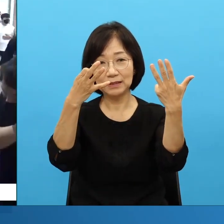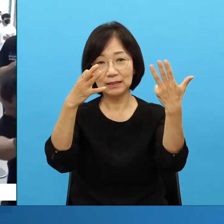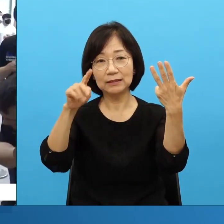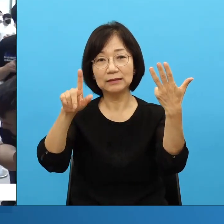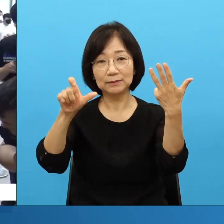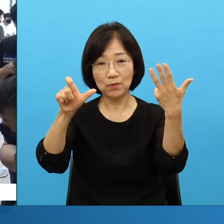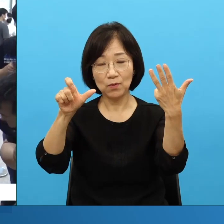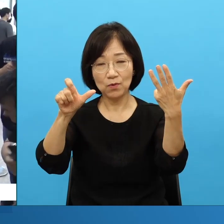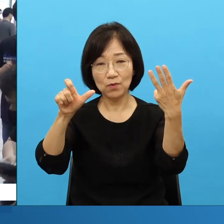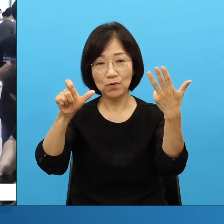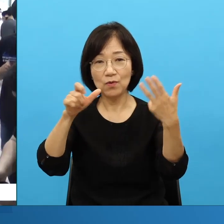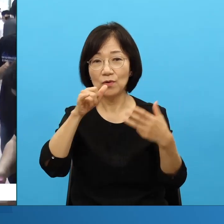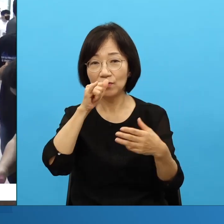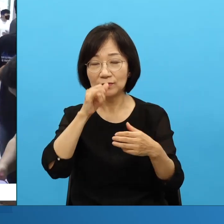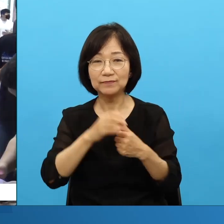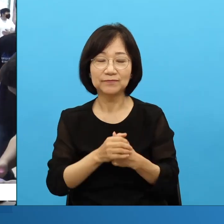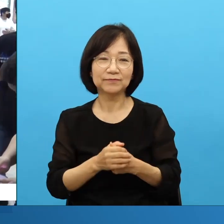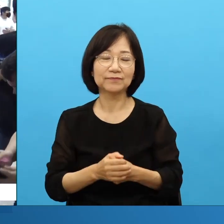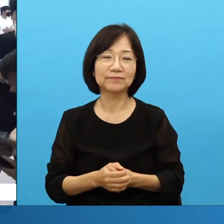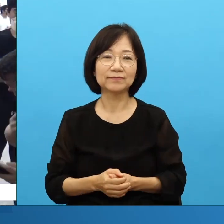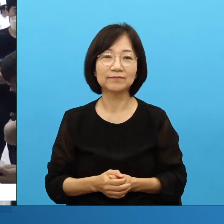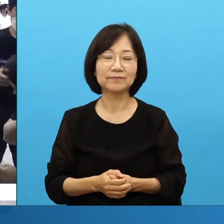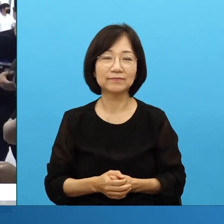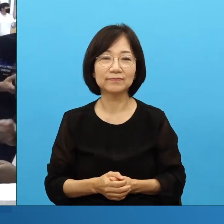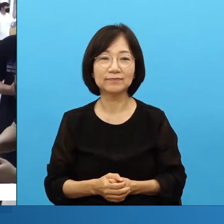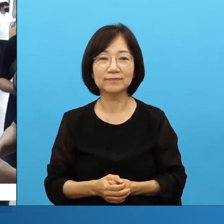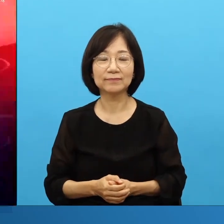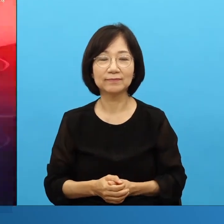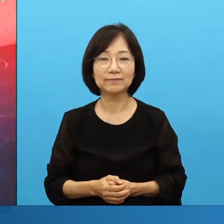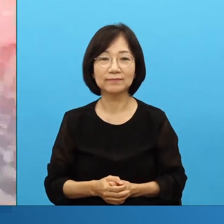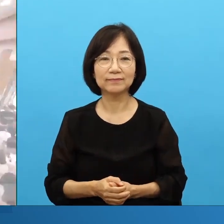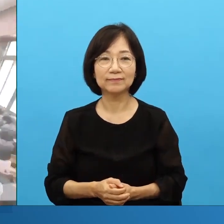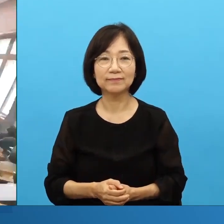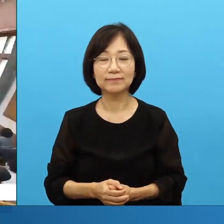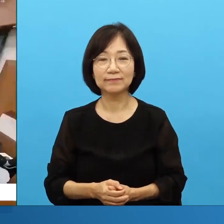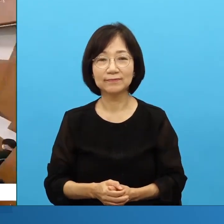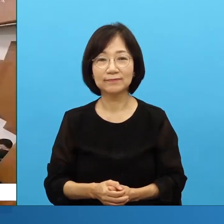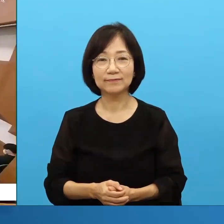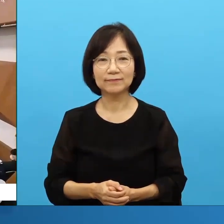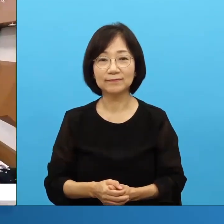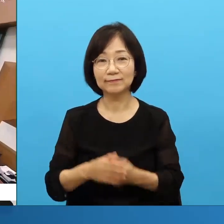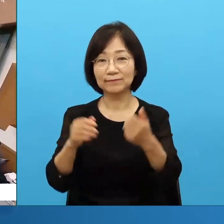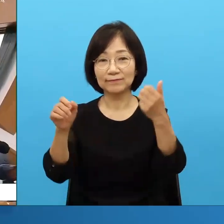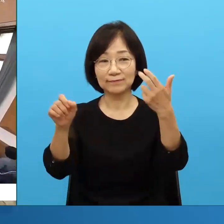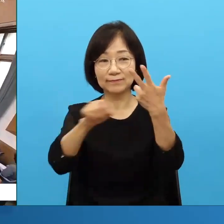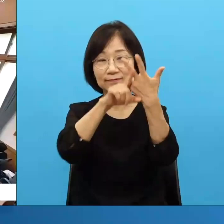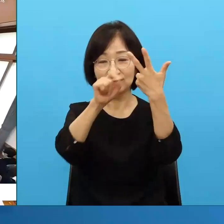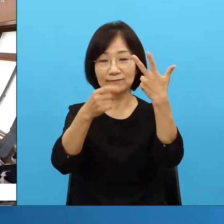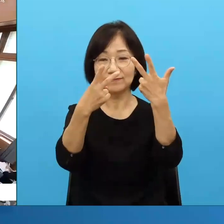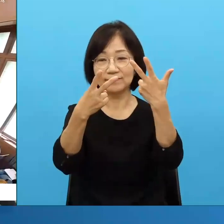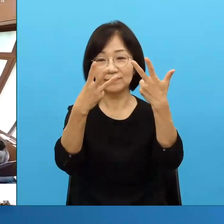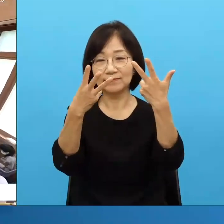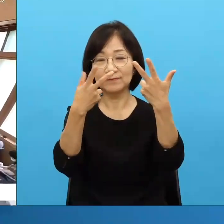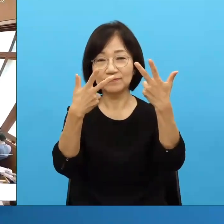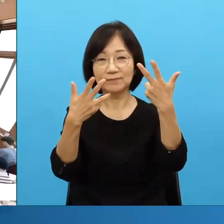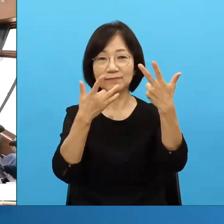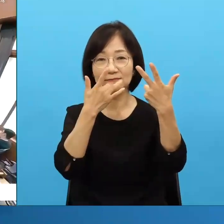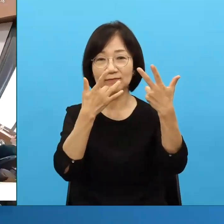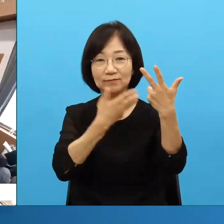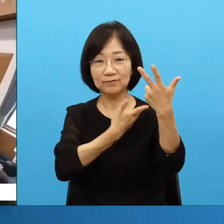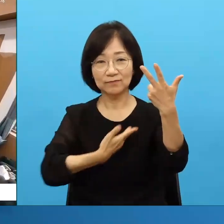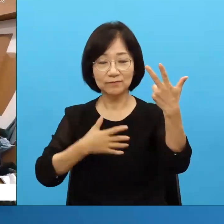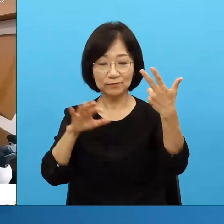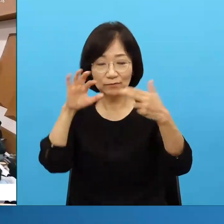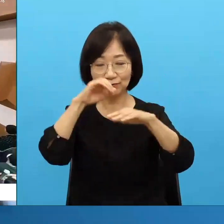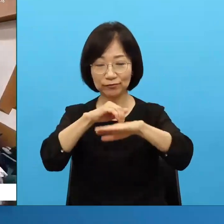열립니다. 위아.kr에서 등록받습니다. 7월 237 화요제자 훈련 등록이 오는